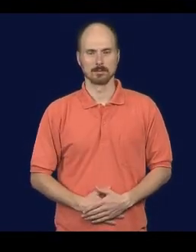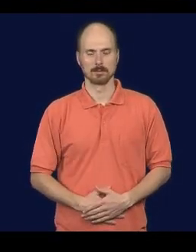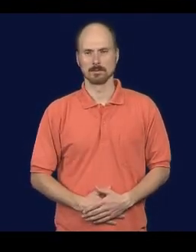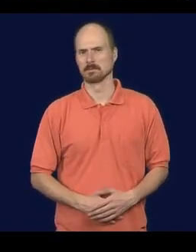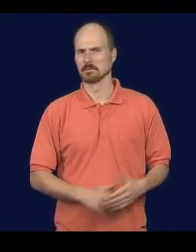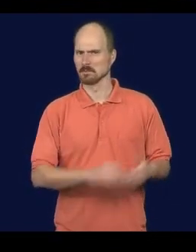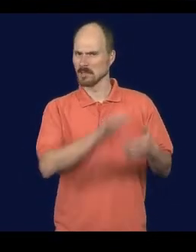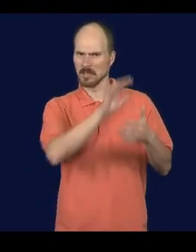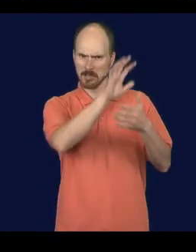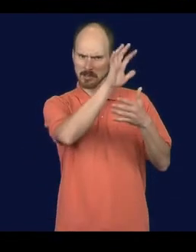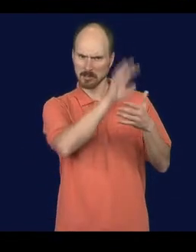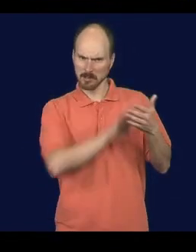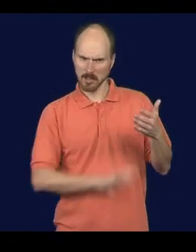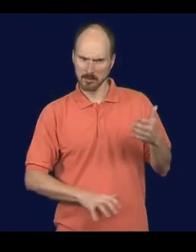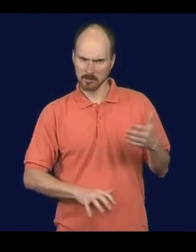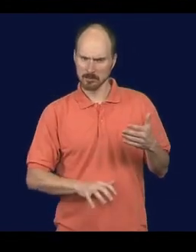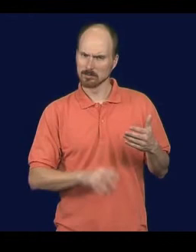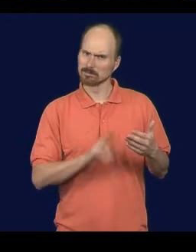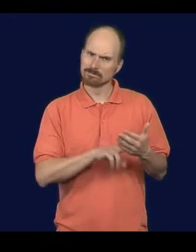Tak.